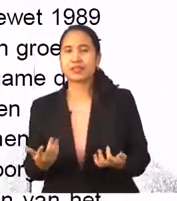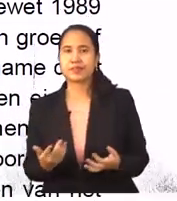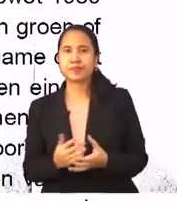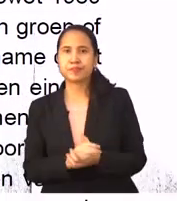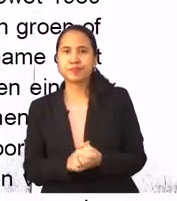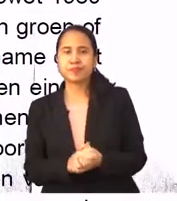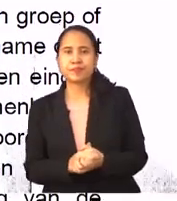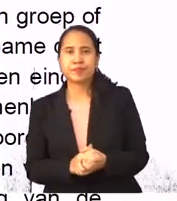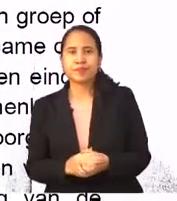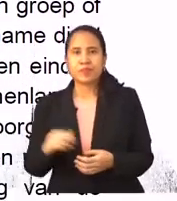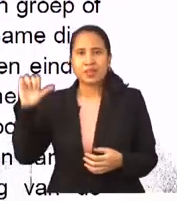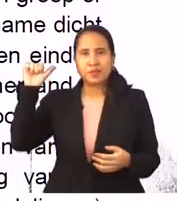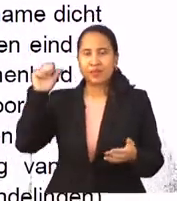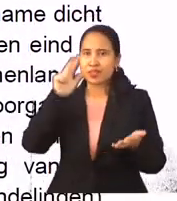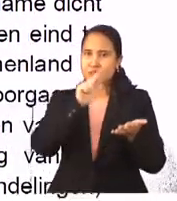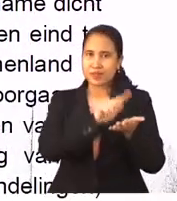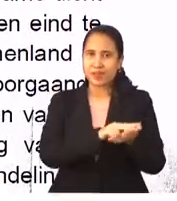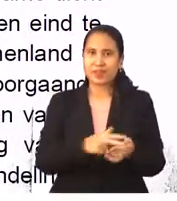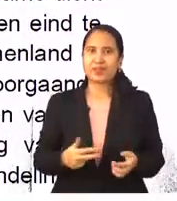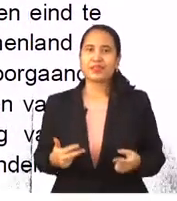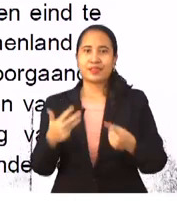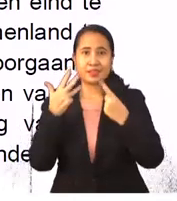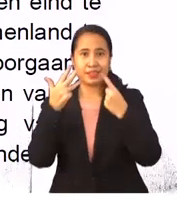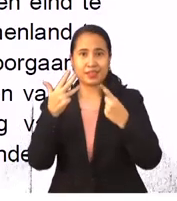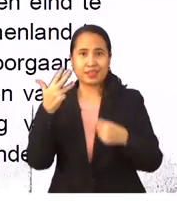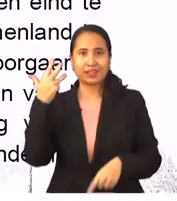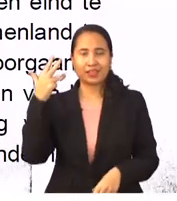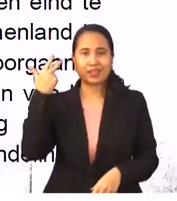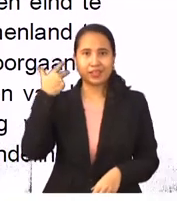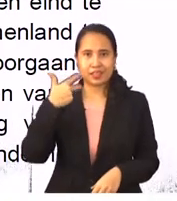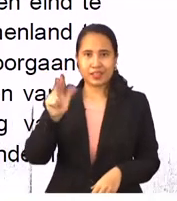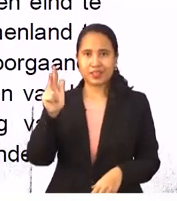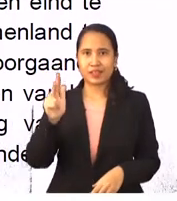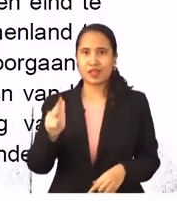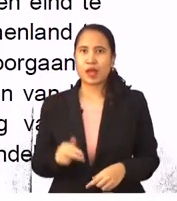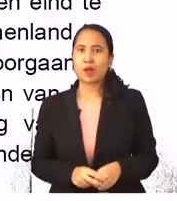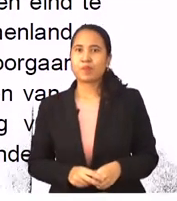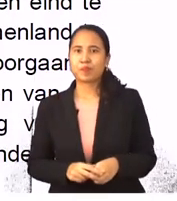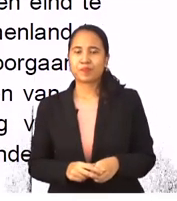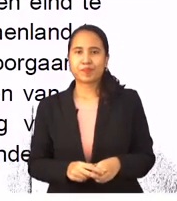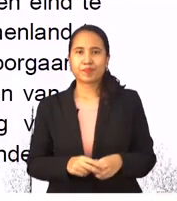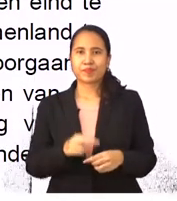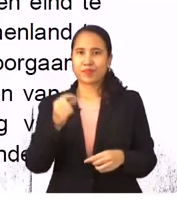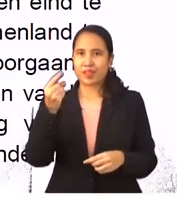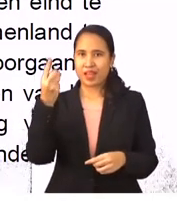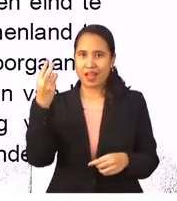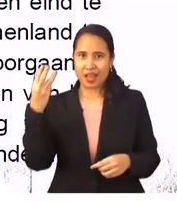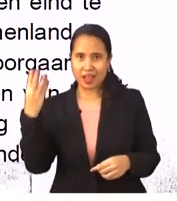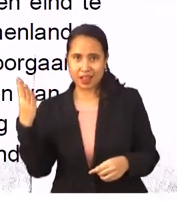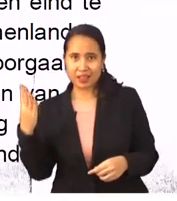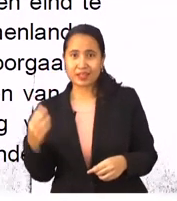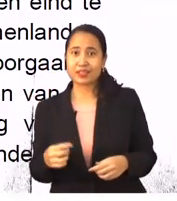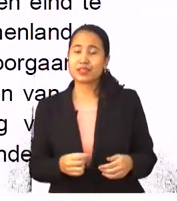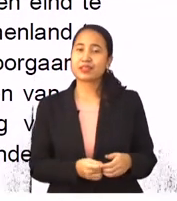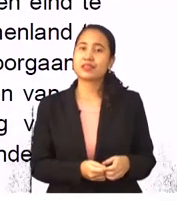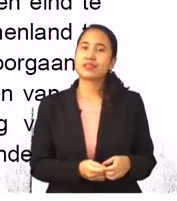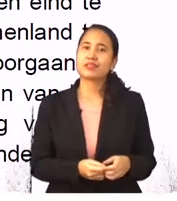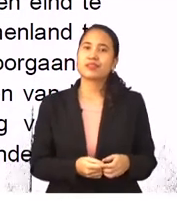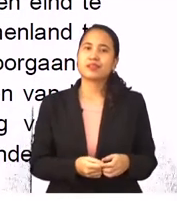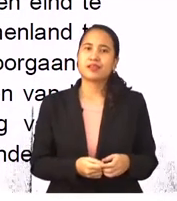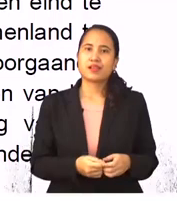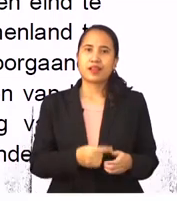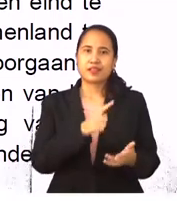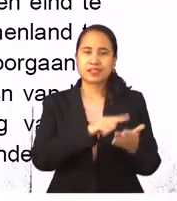gevolg van de Amnestiewet 1989 doet de amnestieverlening elke strafoplegging, strafvervolging en